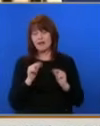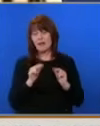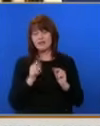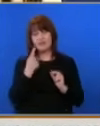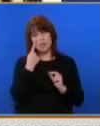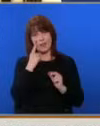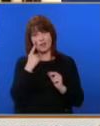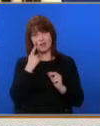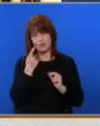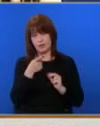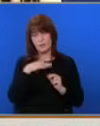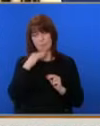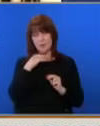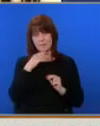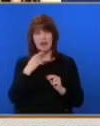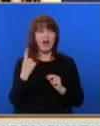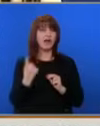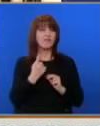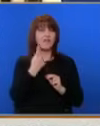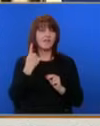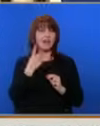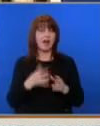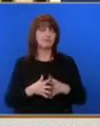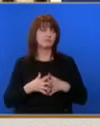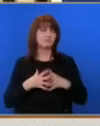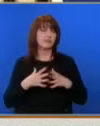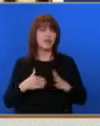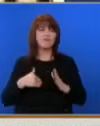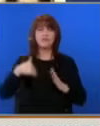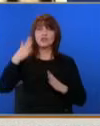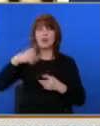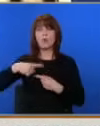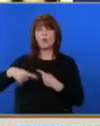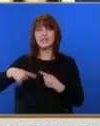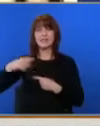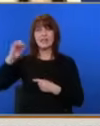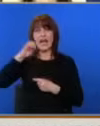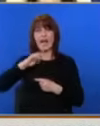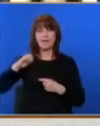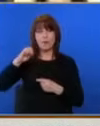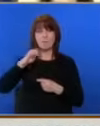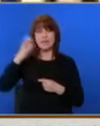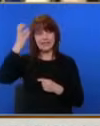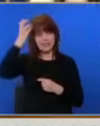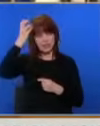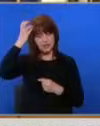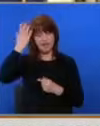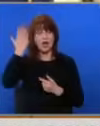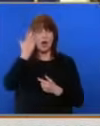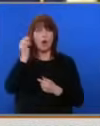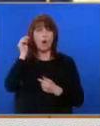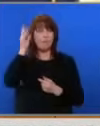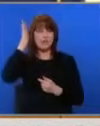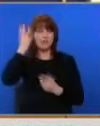за това, как в една високо развита европейска държава с много добро образование, наука,